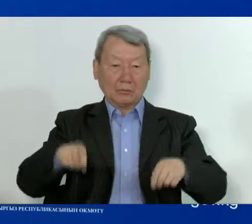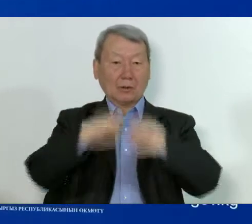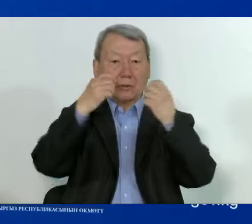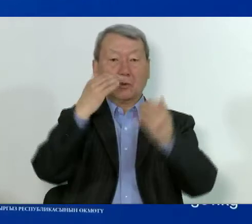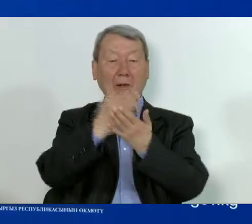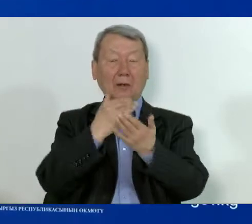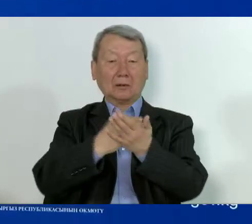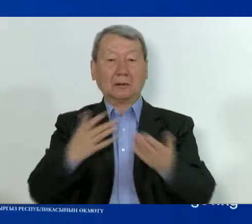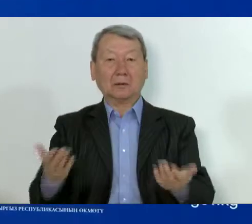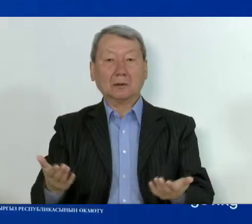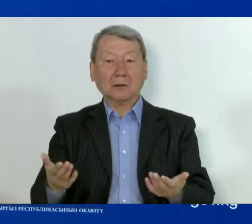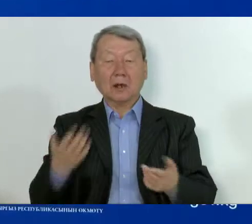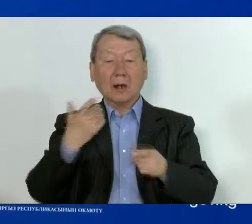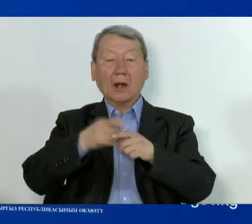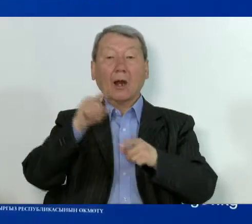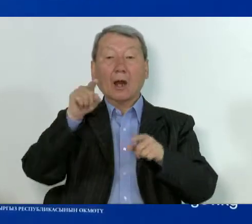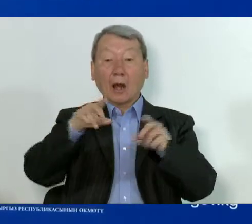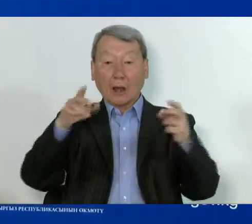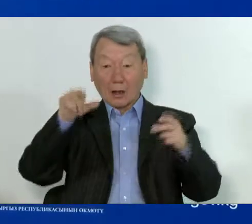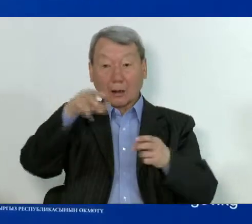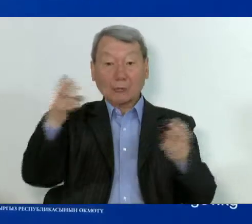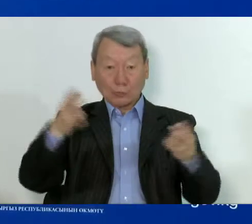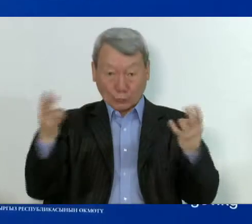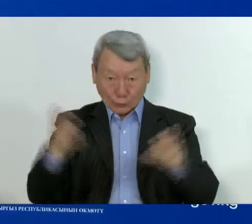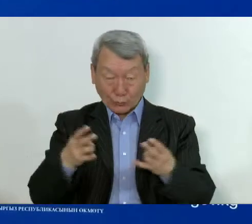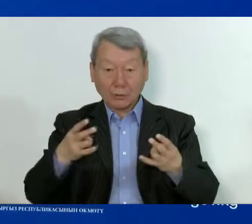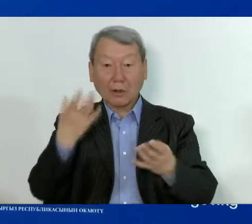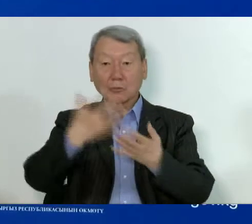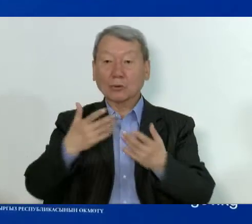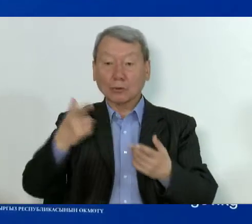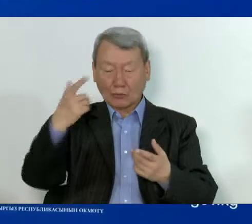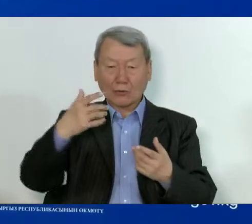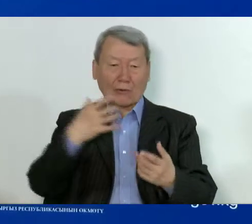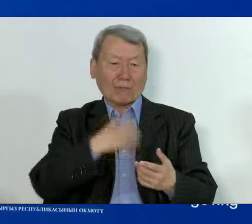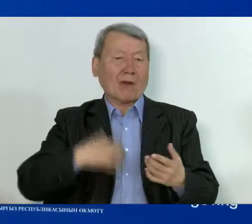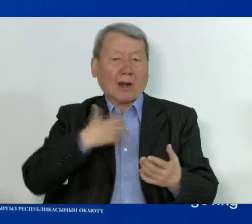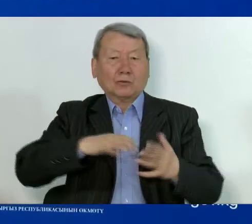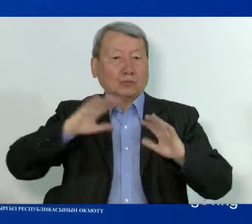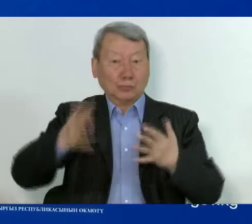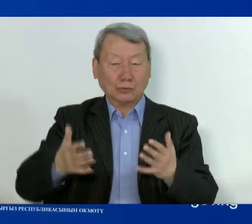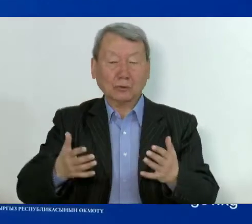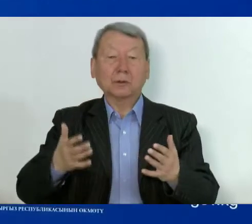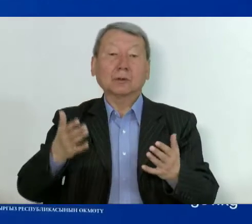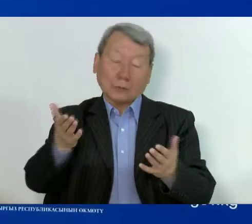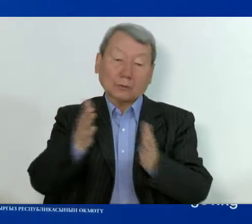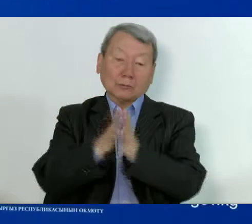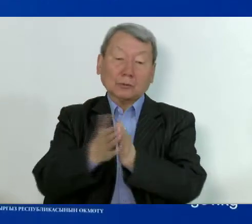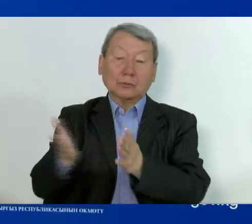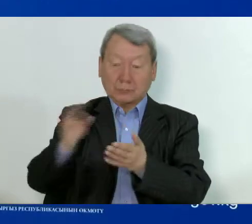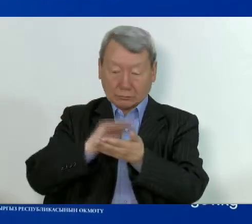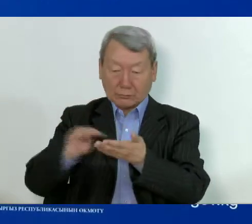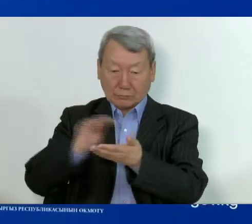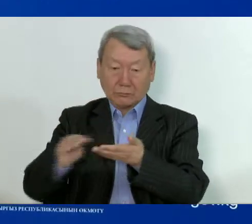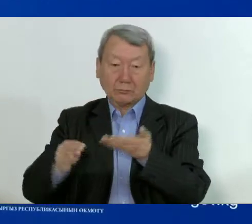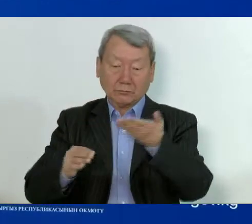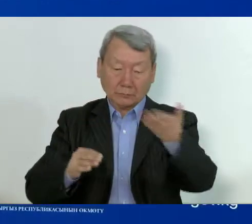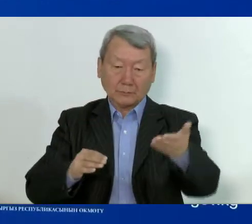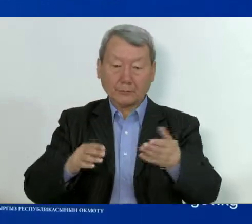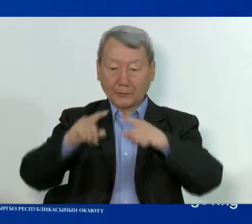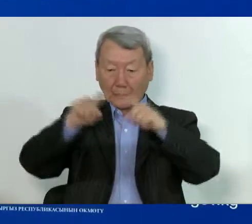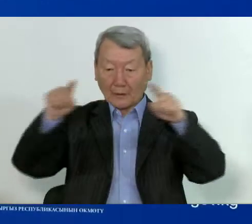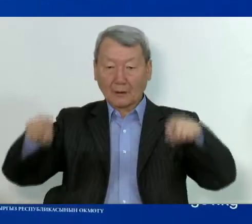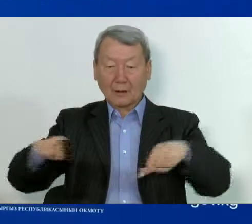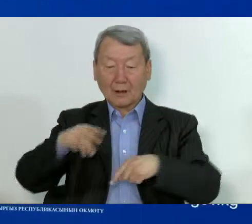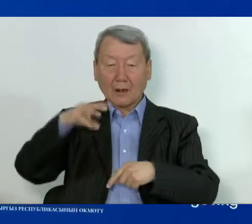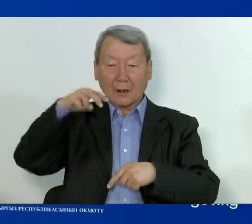карантина. А тем, кому необходимо и нужно будет выехать по особым и экстренным случаям, то, пожалуйста, заполняйте маршрутный лист,